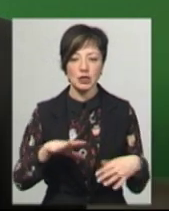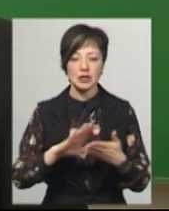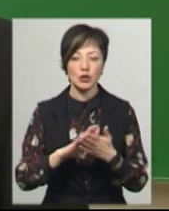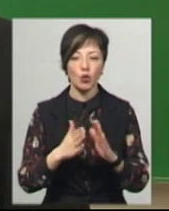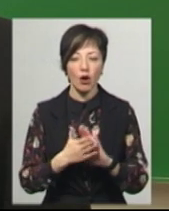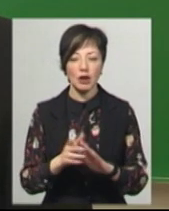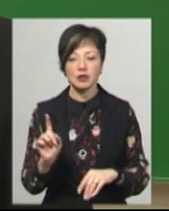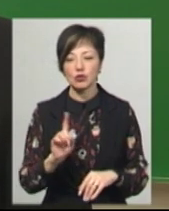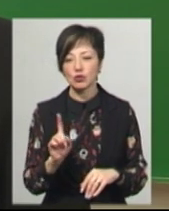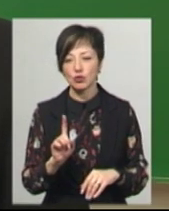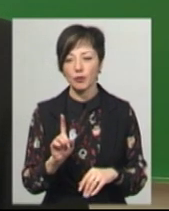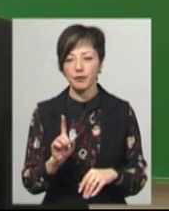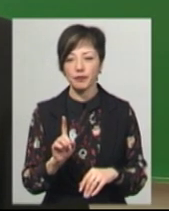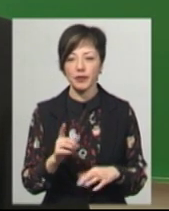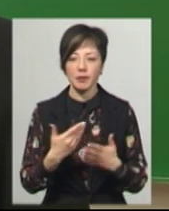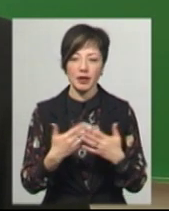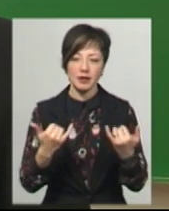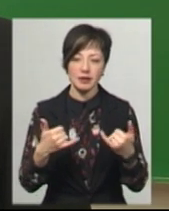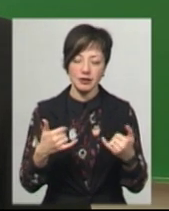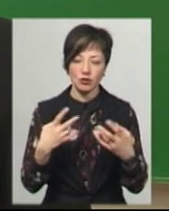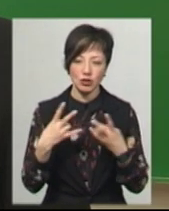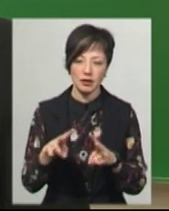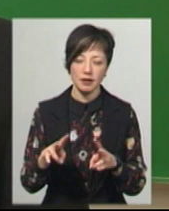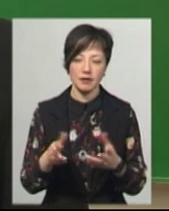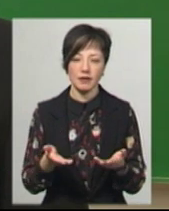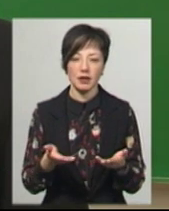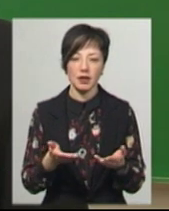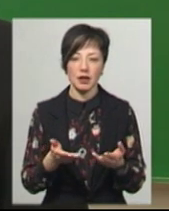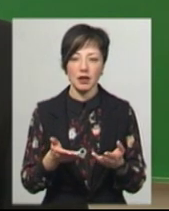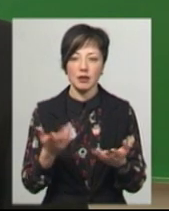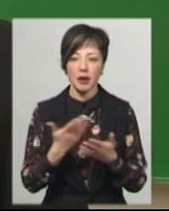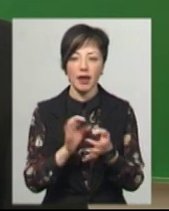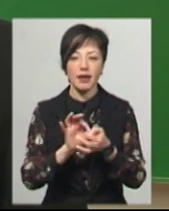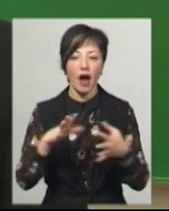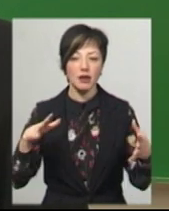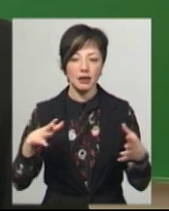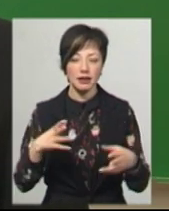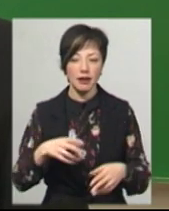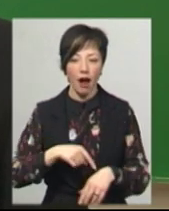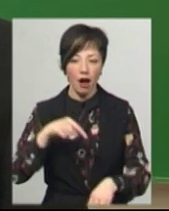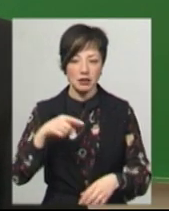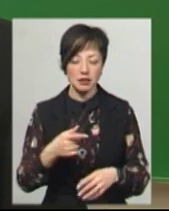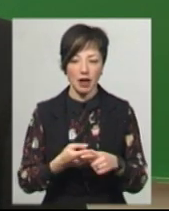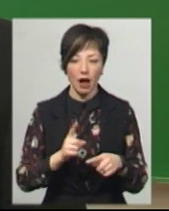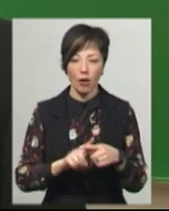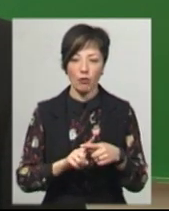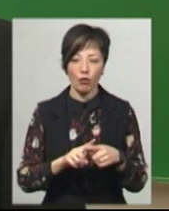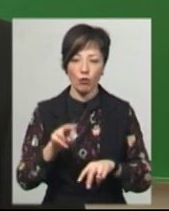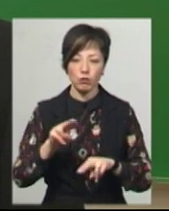що реактиви шкідливі, наприклад, ядерні реакції, які відбуваються, там, чи будову